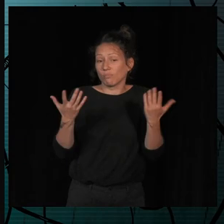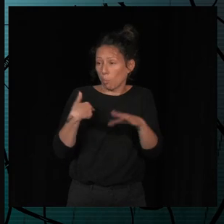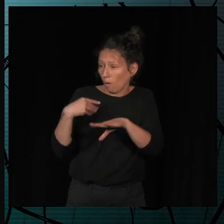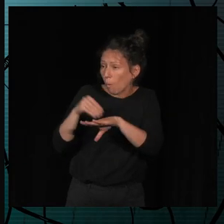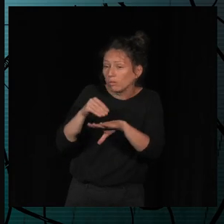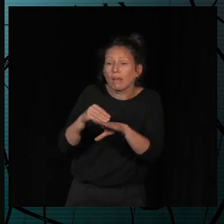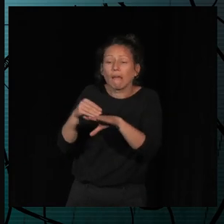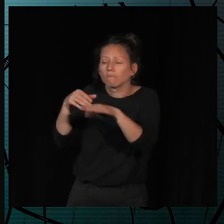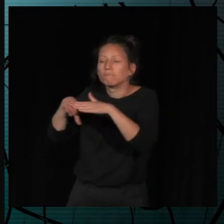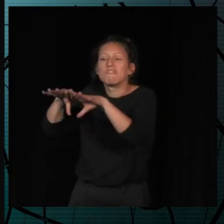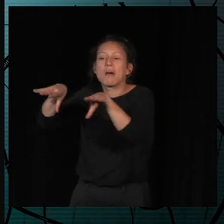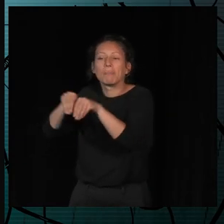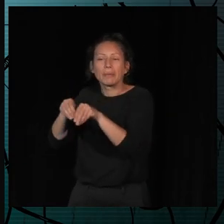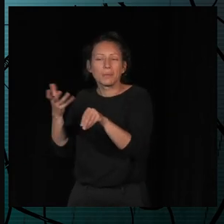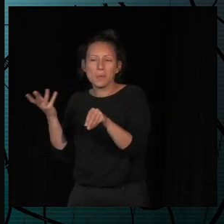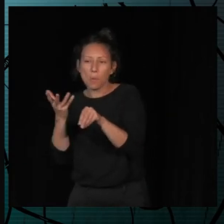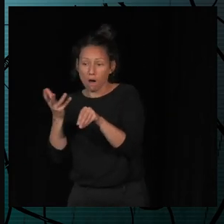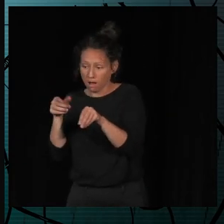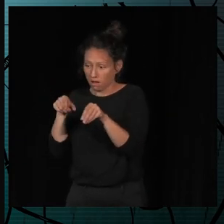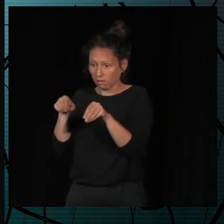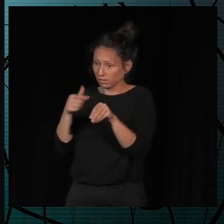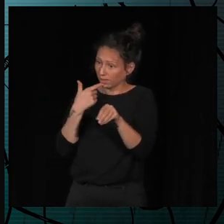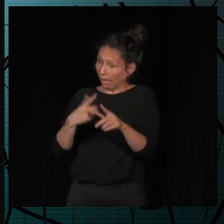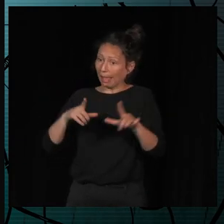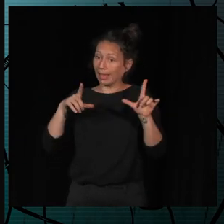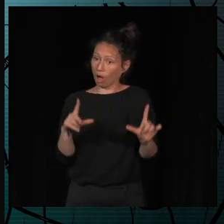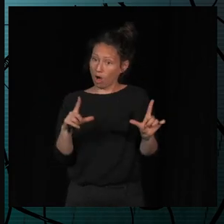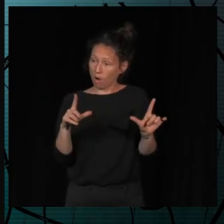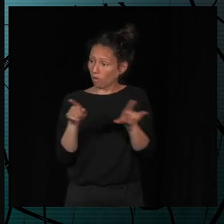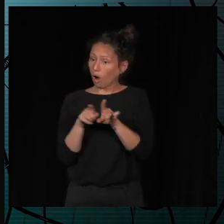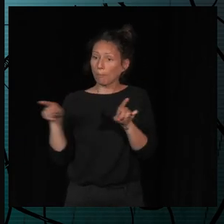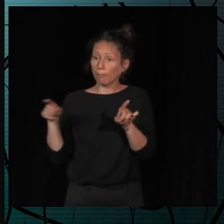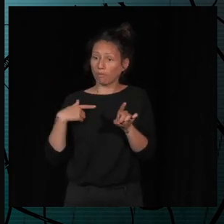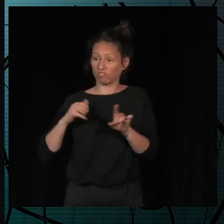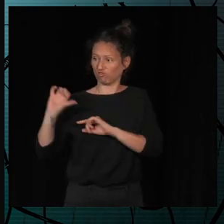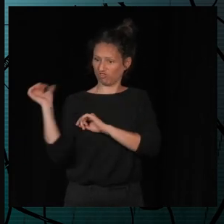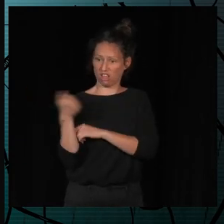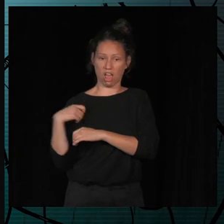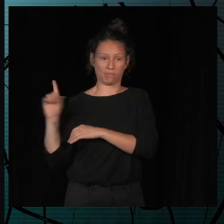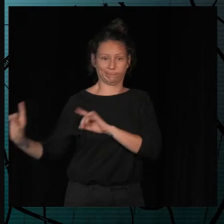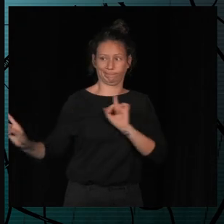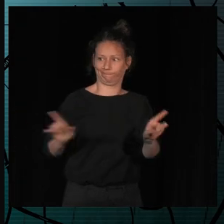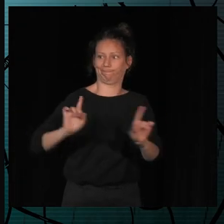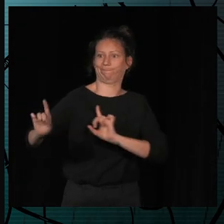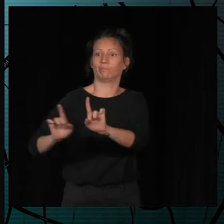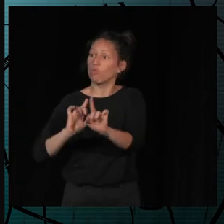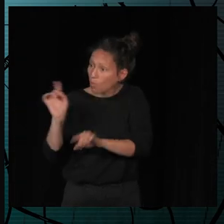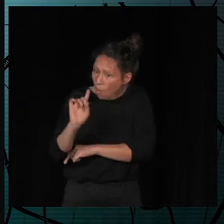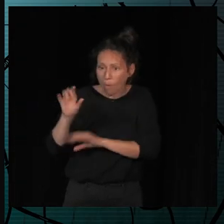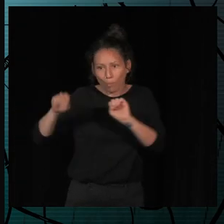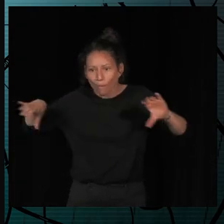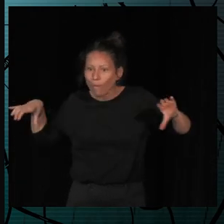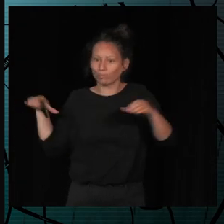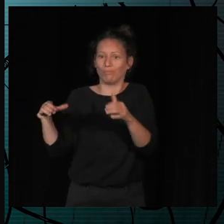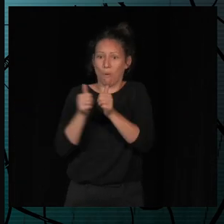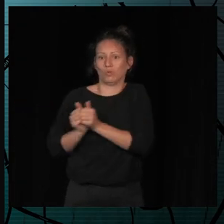exemple en famille c'est aussi de remettre les les écrans en collectif parce qu'on voit bien que ce qui pose le plus de problèmes alors je reviendrai aussi